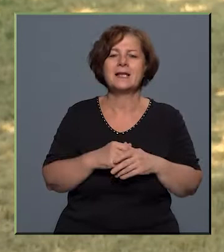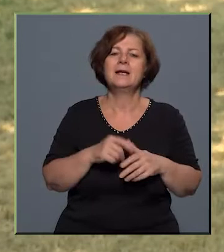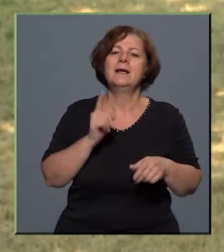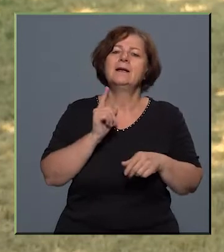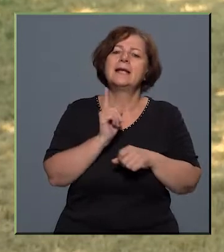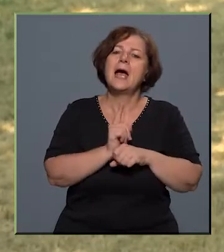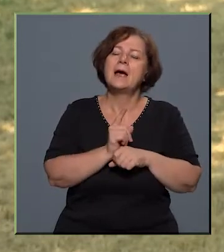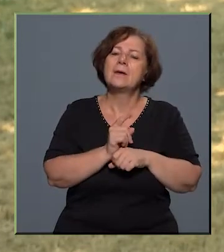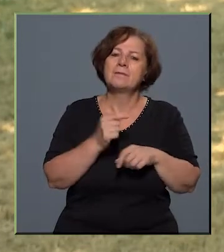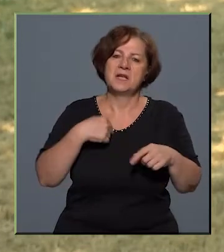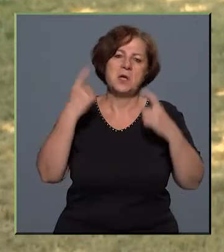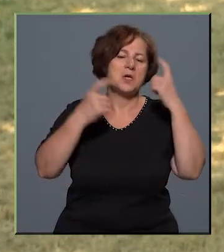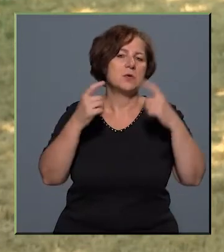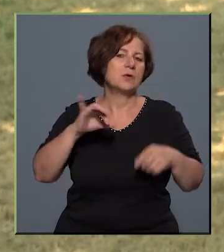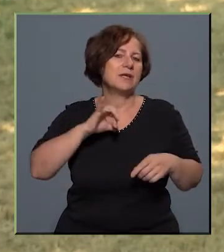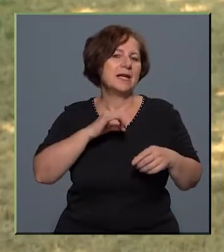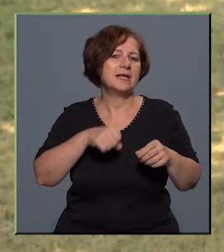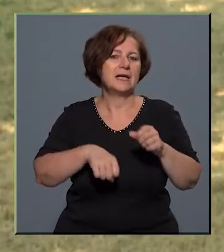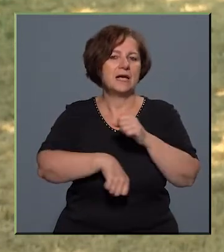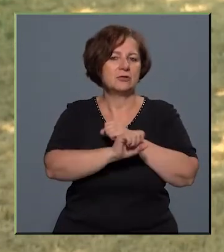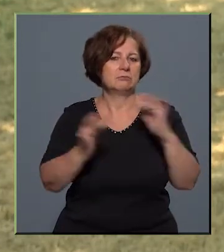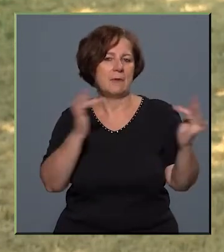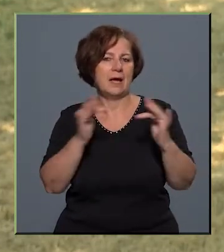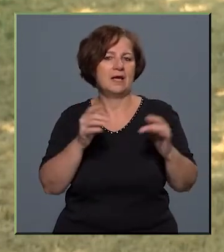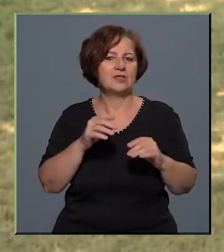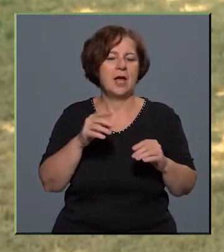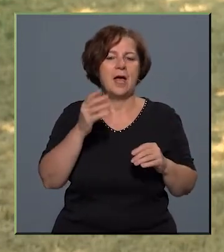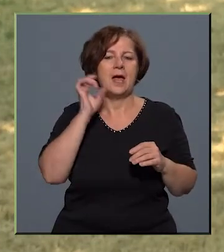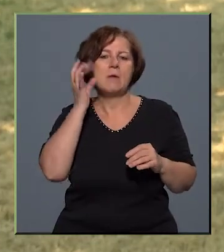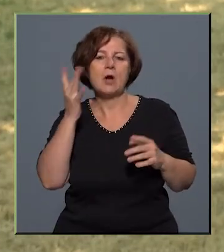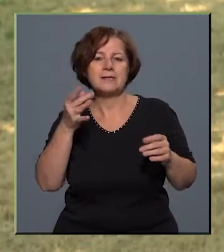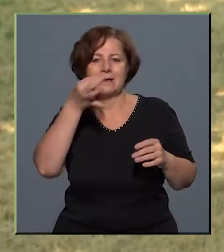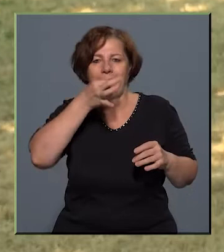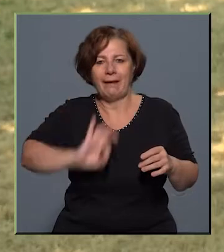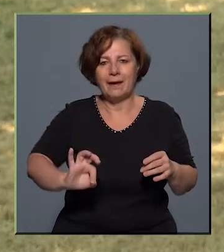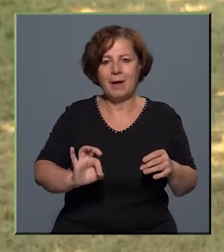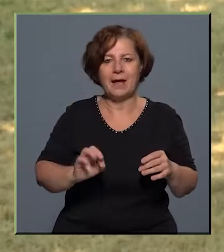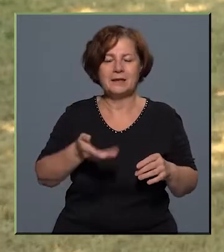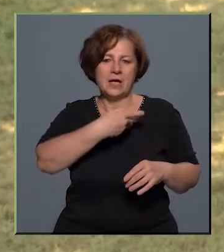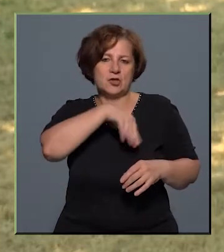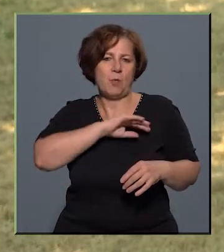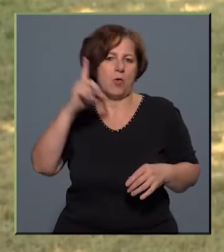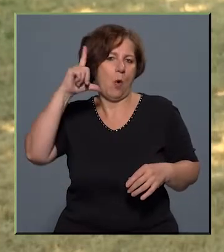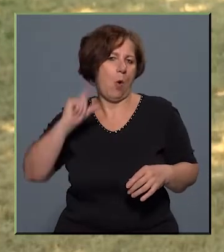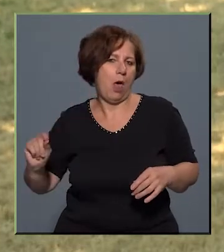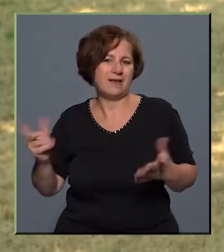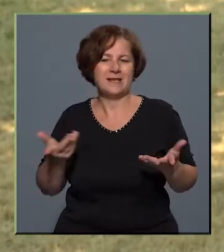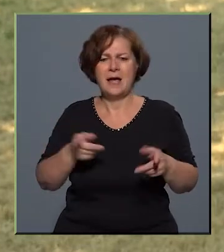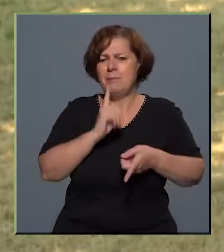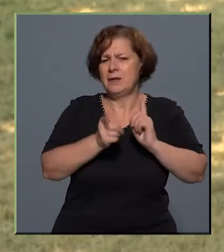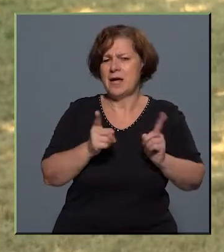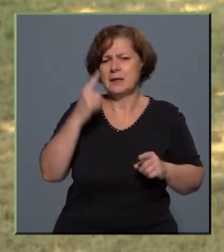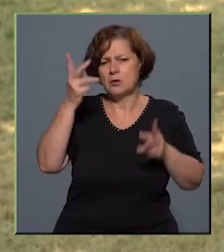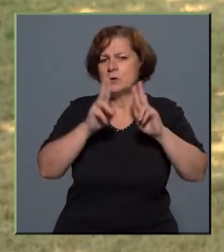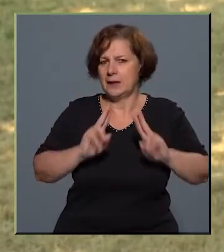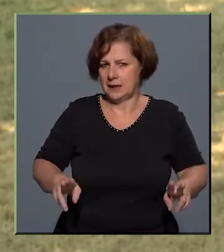mérkőzéseken, de én azt gondolom, hogy érdekes meccs lehet akár egy brazil-német, egy spanyol-olasz. Tehát itt ebben a játékban azt azért